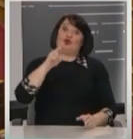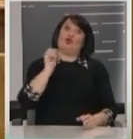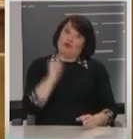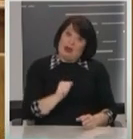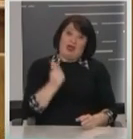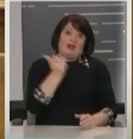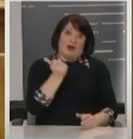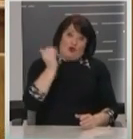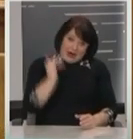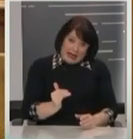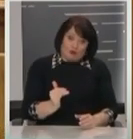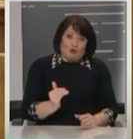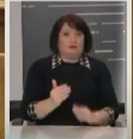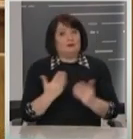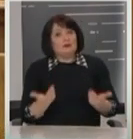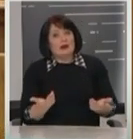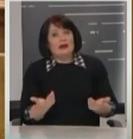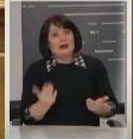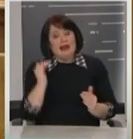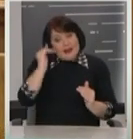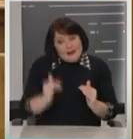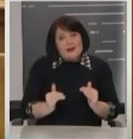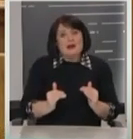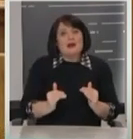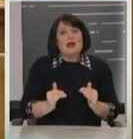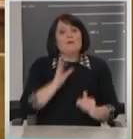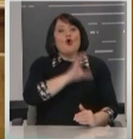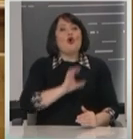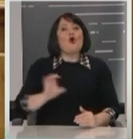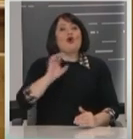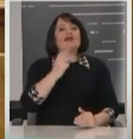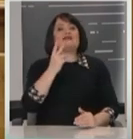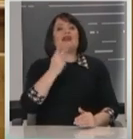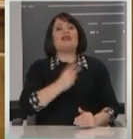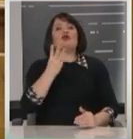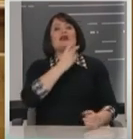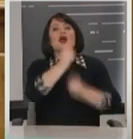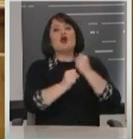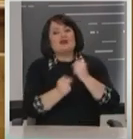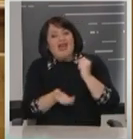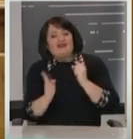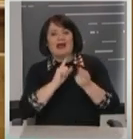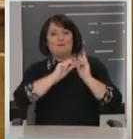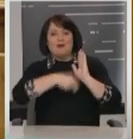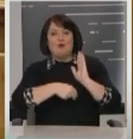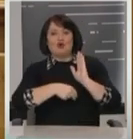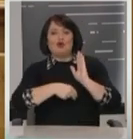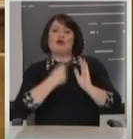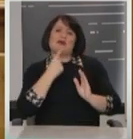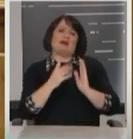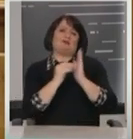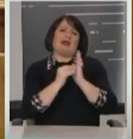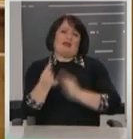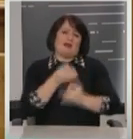δανεισμού, αλλά είναι πιο χαμηλά των χωρών που έχουν βγει εδώ και 2-3 χρόνια από τα μνημόνια. Και αναφέρατε